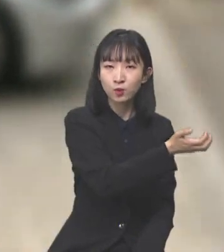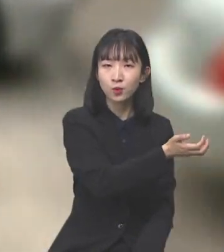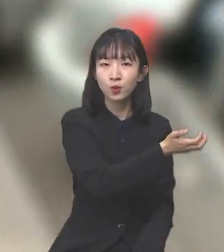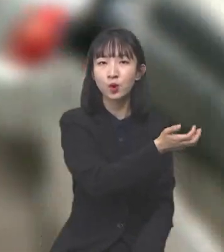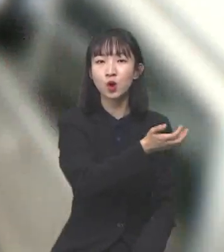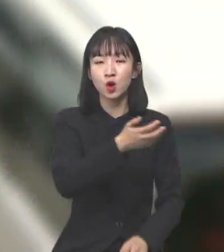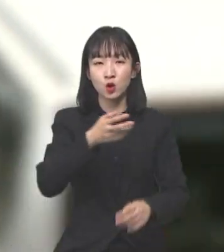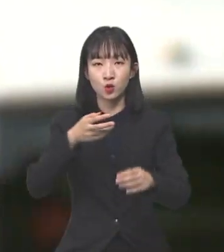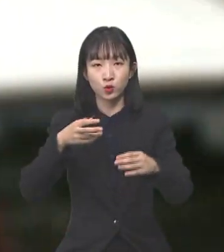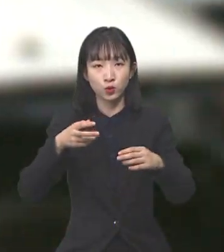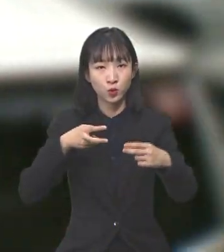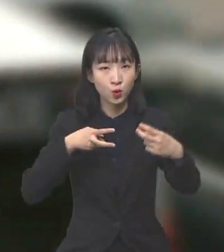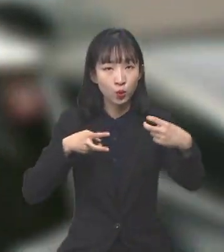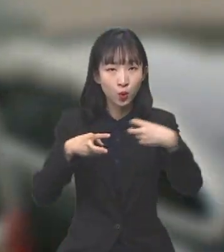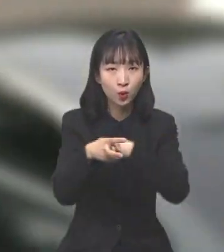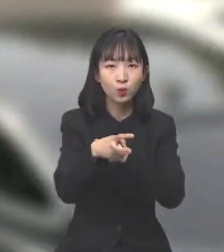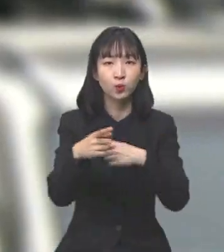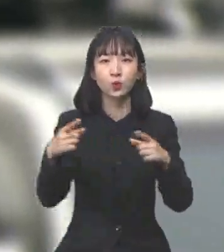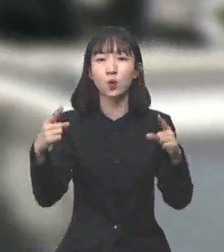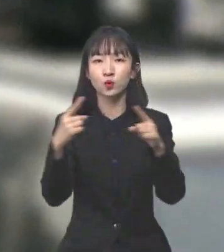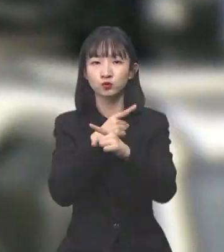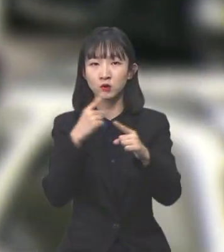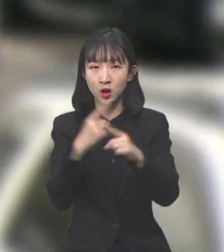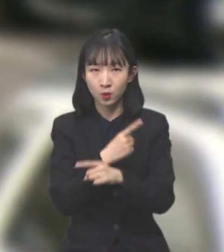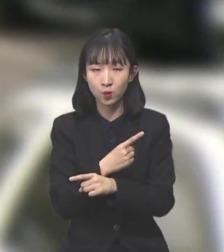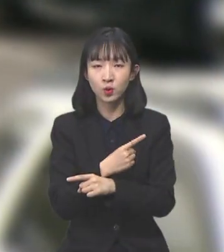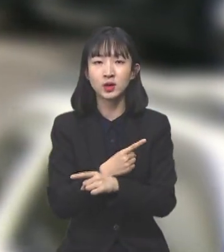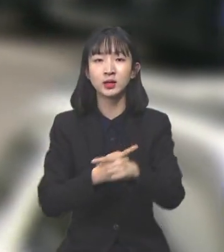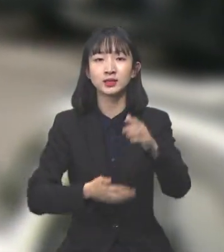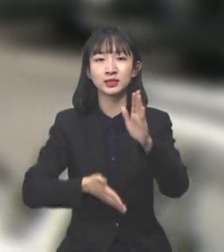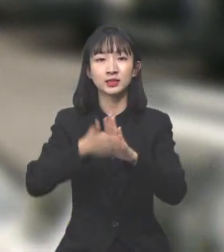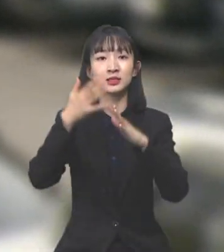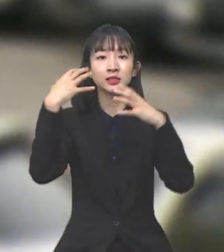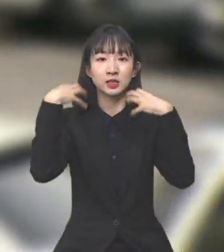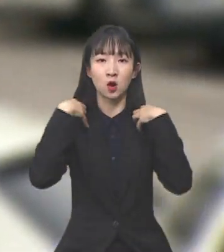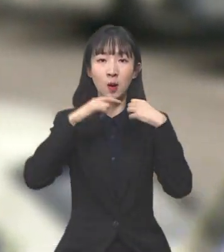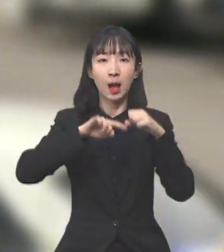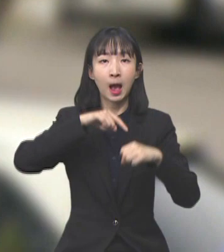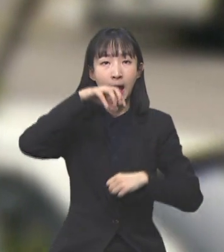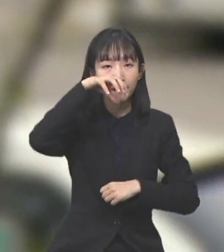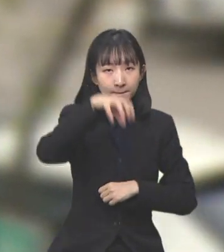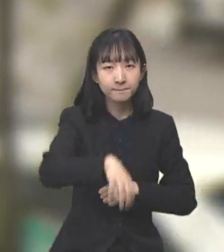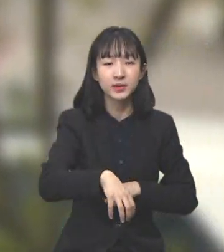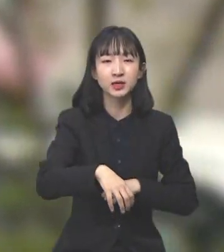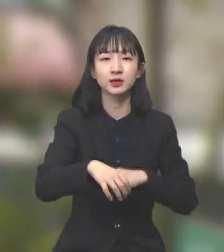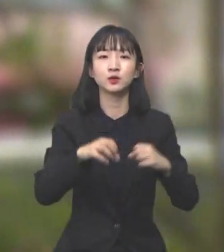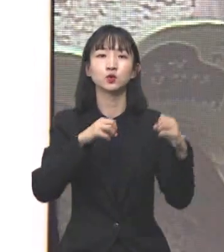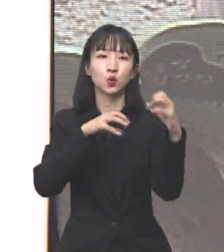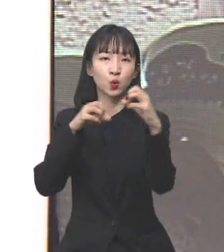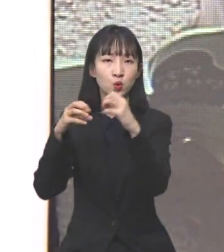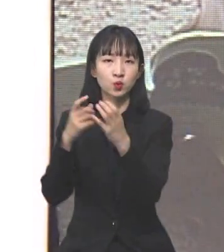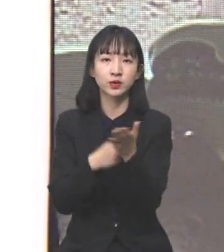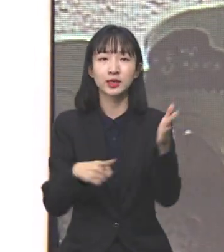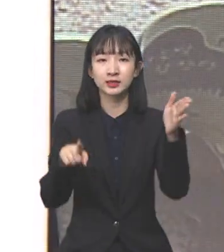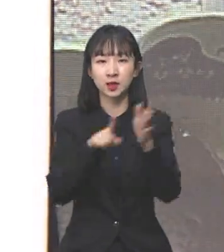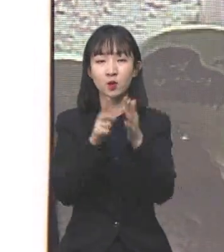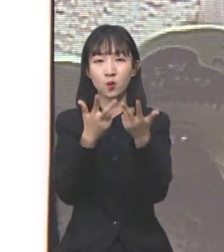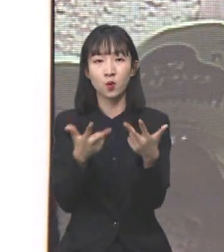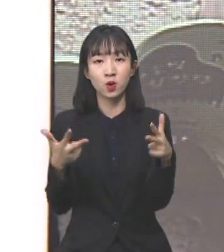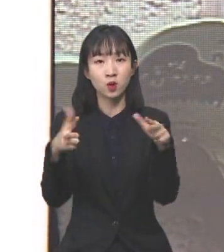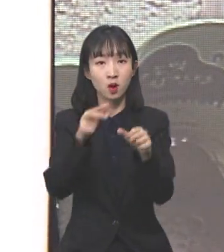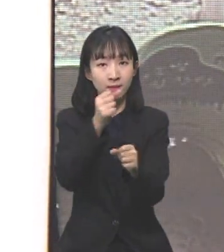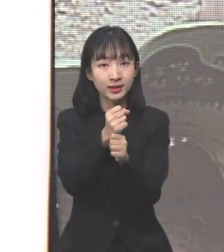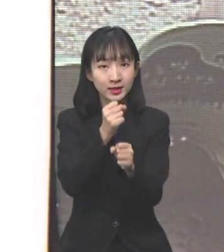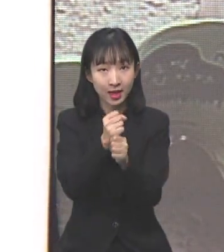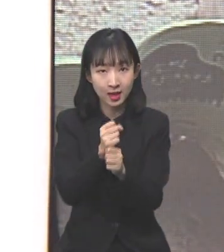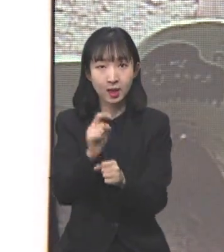교통 노선을 정비하고 요 시청 앞마당을 소통 공간으로 활용할 수 있는 넓은 공간을 마련한 것도 모두 시민들의